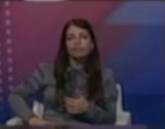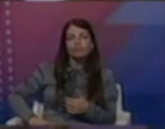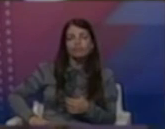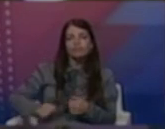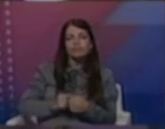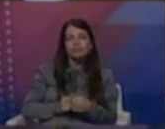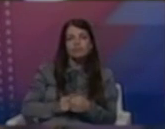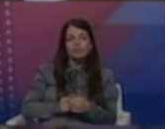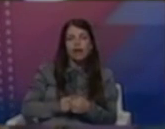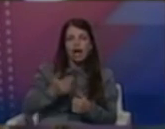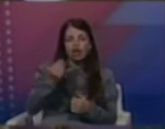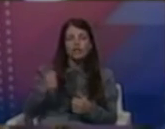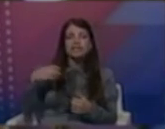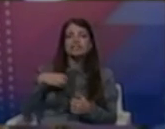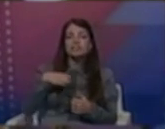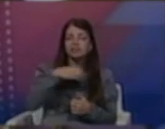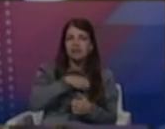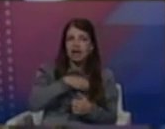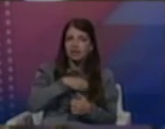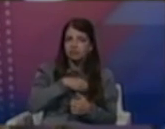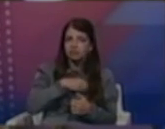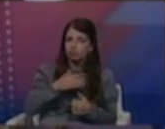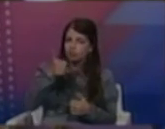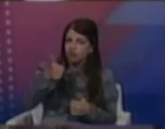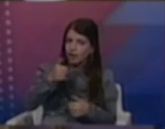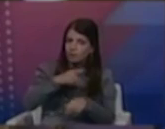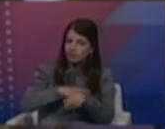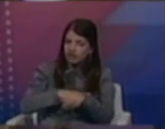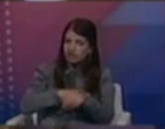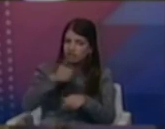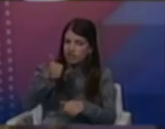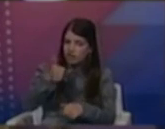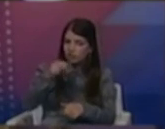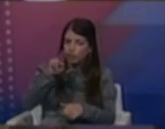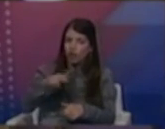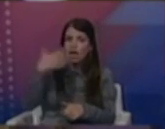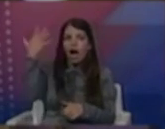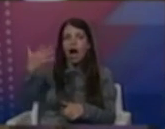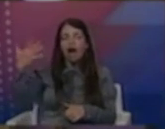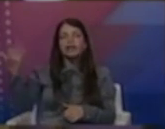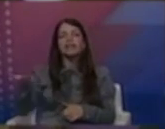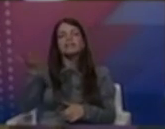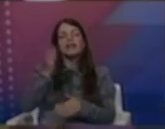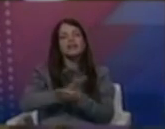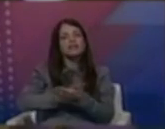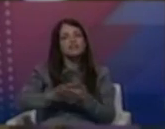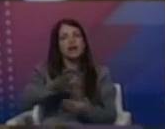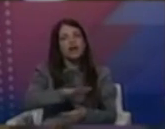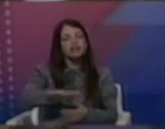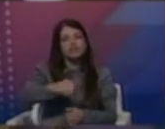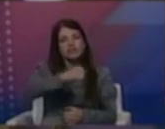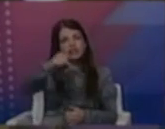jkun li naraw li konna sptar fejn tenqeda aħjaru fil-ħin u li konna arja aktar nadifa għal